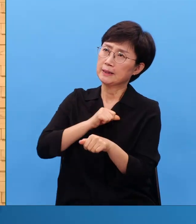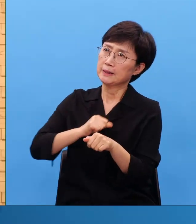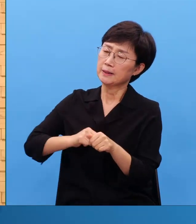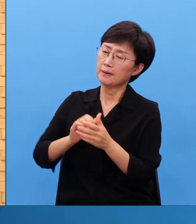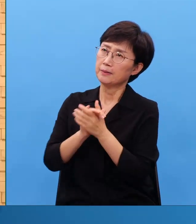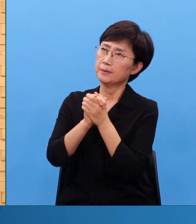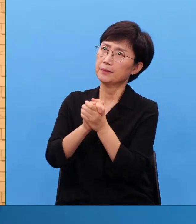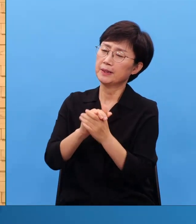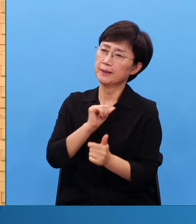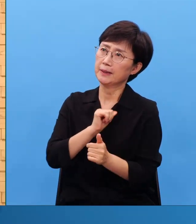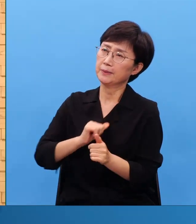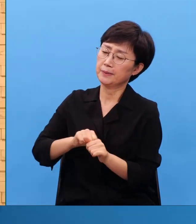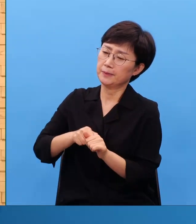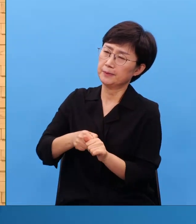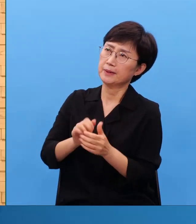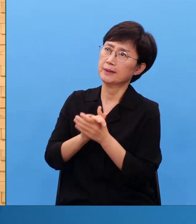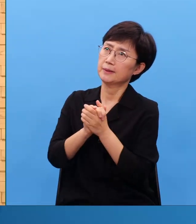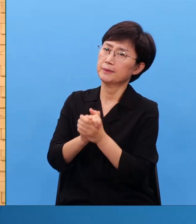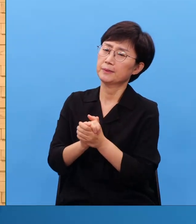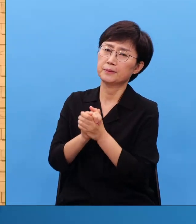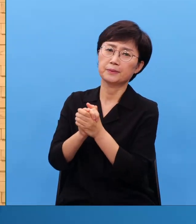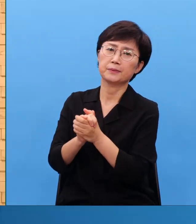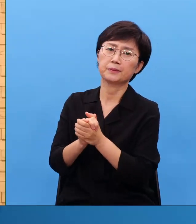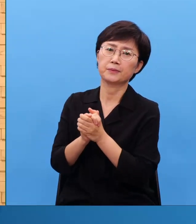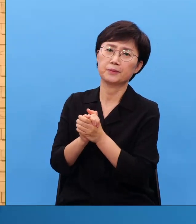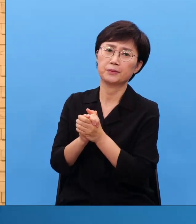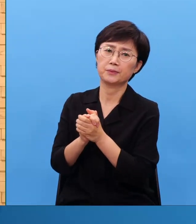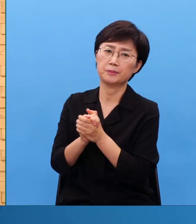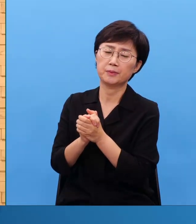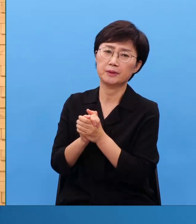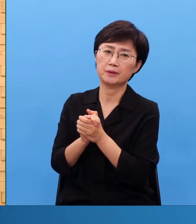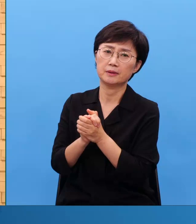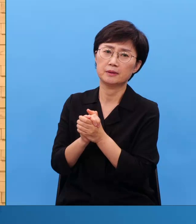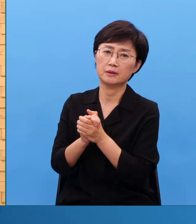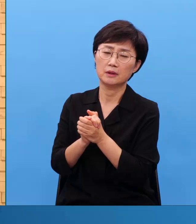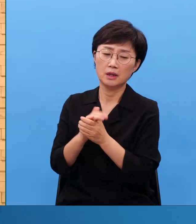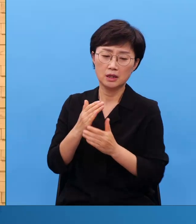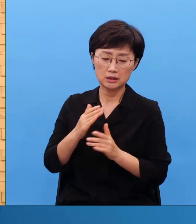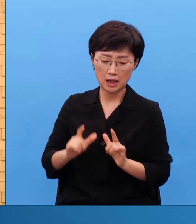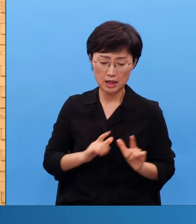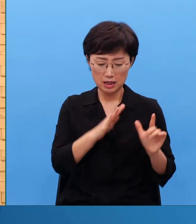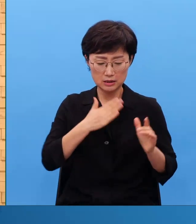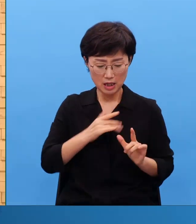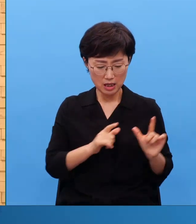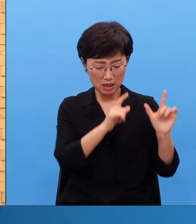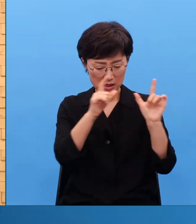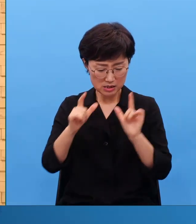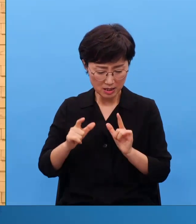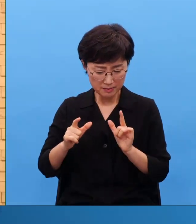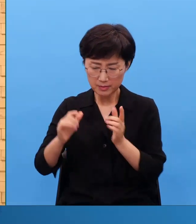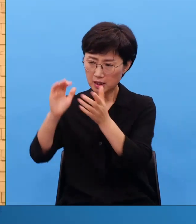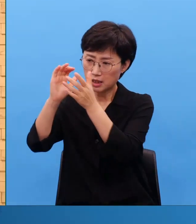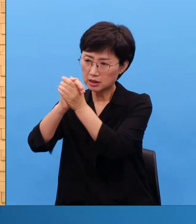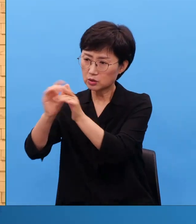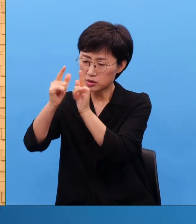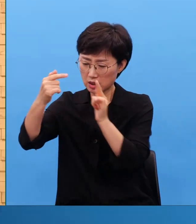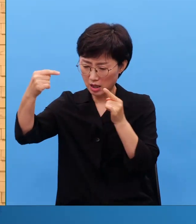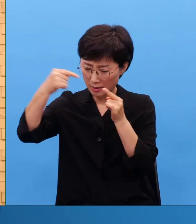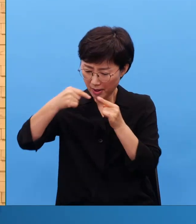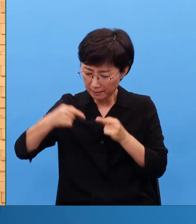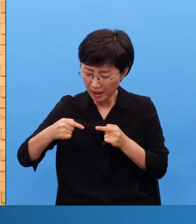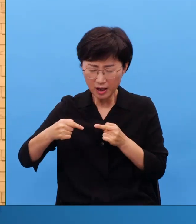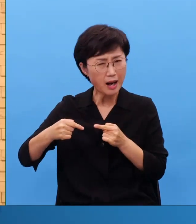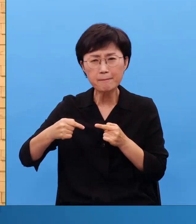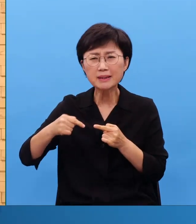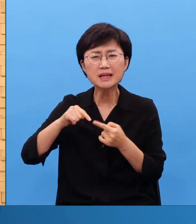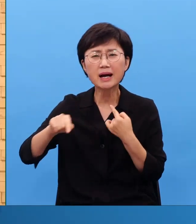and scheduled worship. But even that was difficult for 지금 me. 이게 내 생활 딱 되고 힘이 되고 맞아야 되는데 그게 힘들다니 그 시간 맞춰서 하려니까. It has to become my